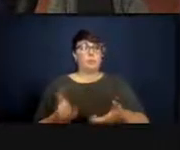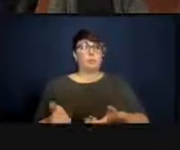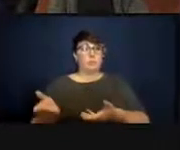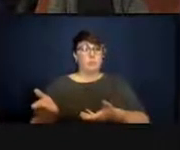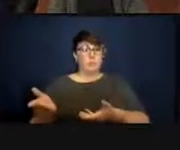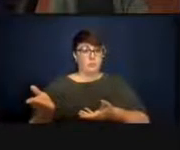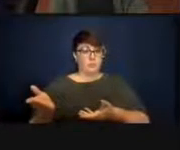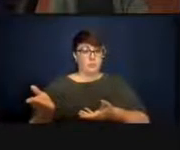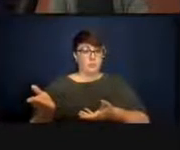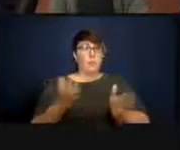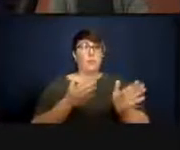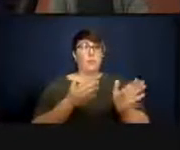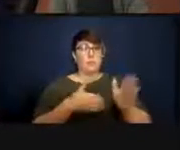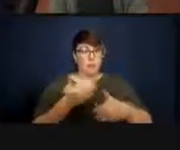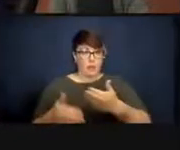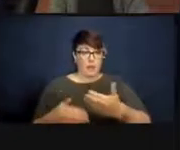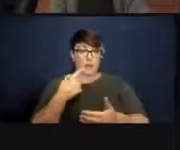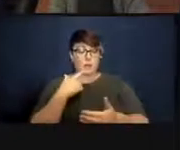tayari.